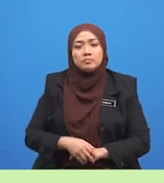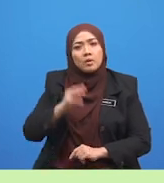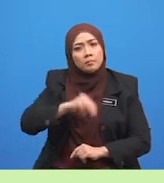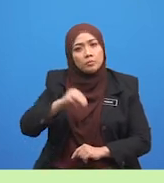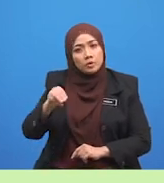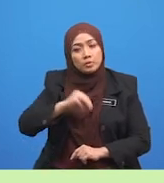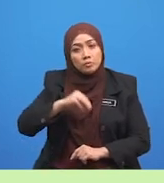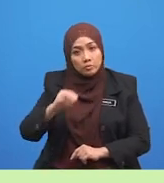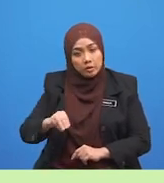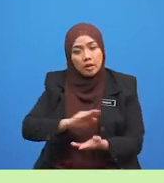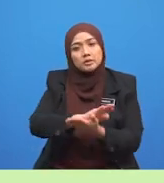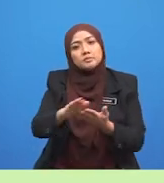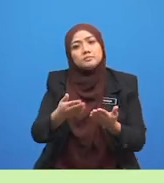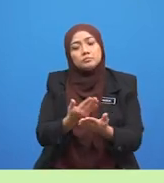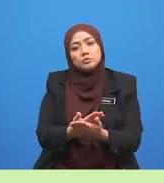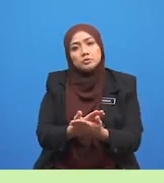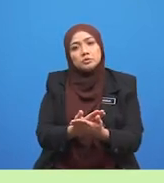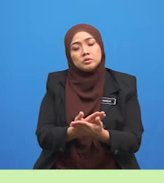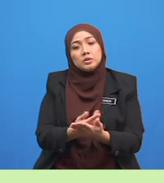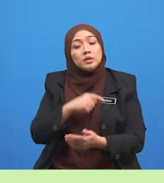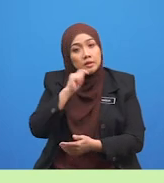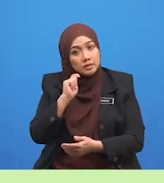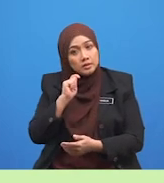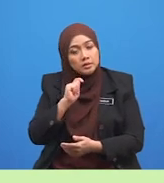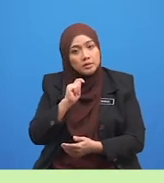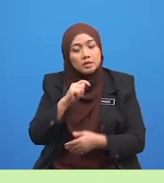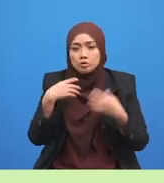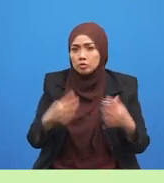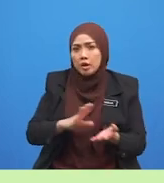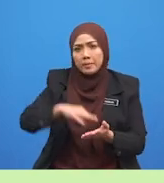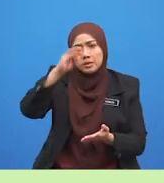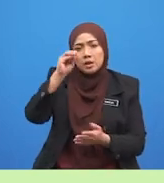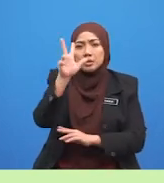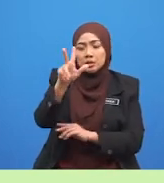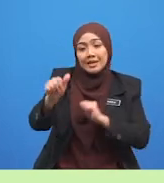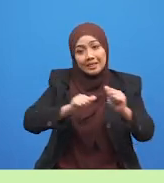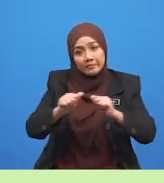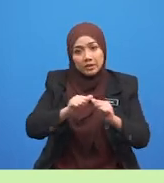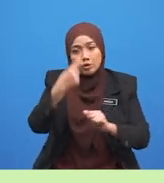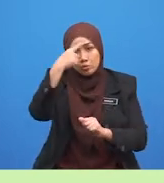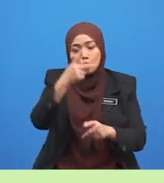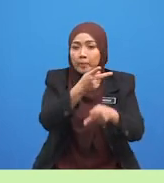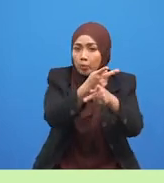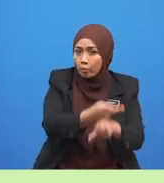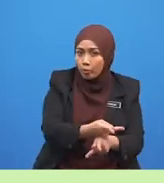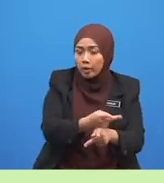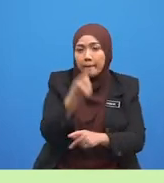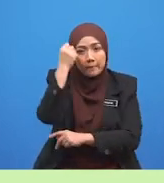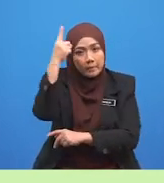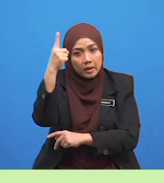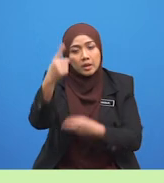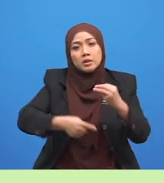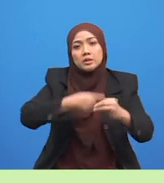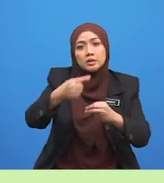Murid-murid cikgu sekalian, sebentar tadi anda semua telah menjalankan tiga aktiviti bagi mengukuhkan lagi pemahaman